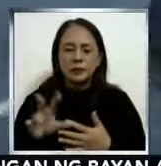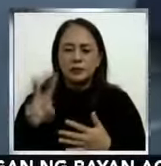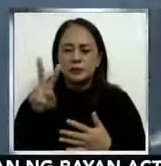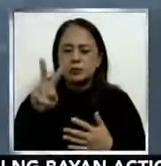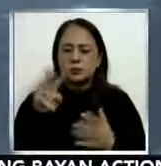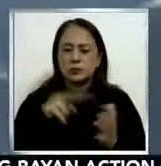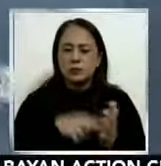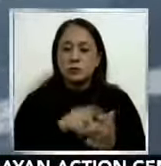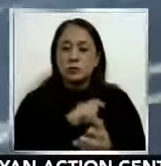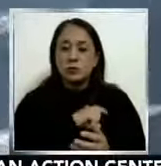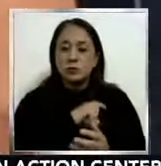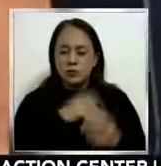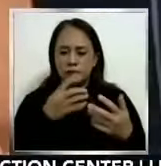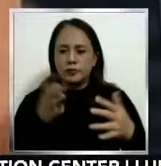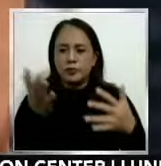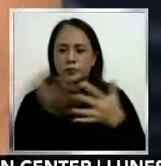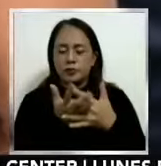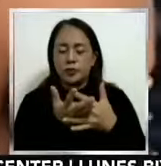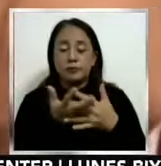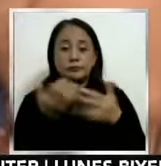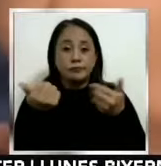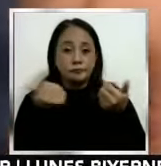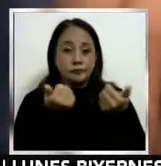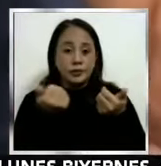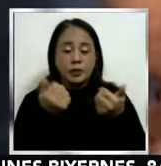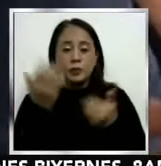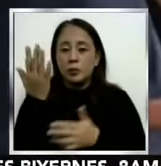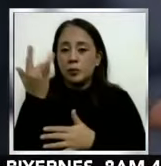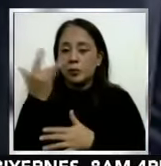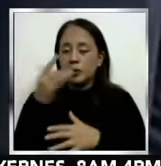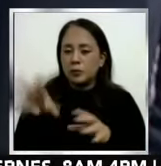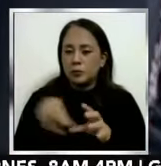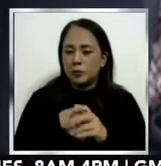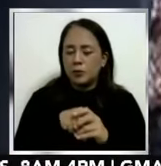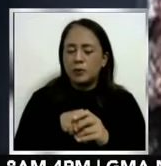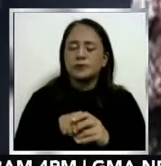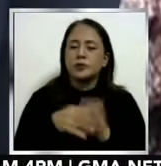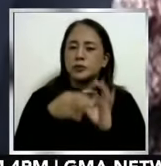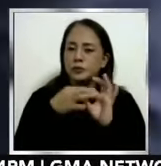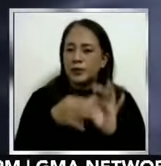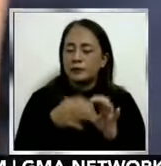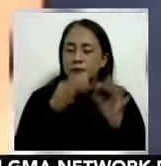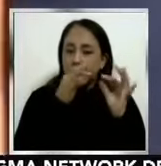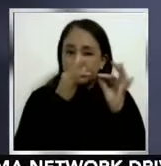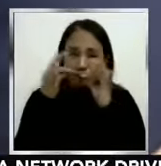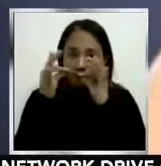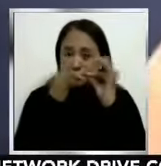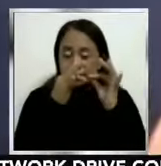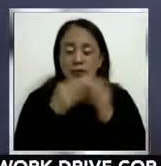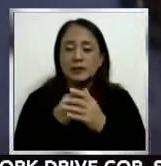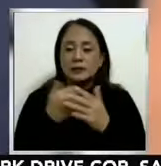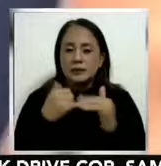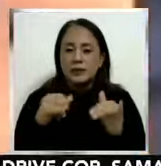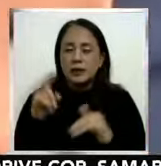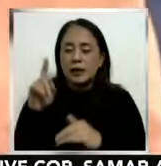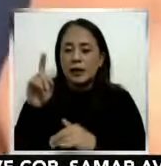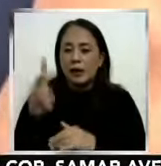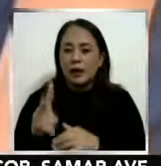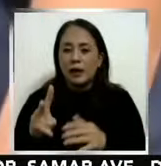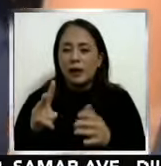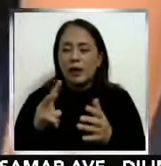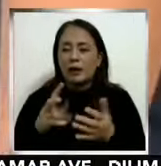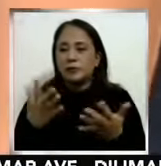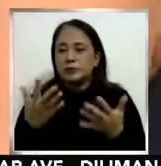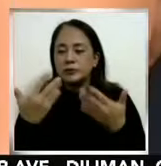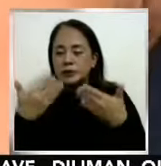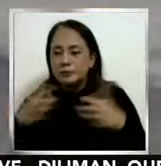nasampahan ng kasong administratibo dahil sangkot sa mga kasong konektado sa droga, pero mahigit kalahati ang napawalang sala.